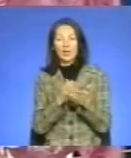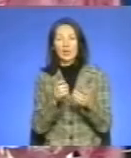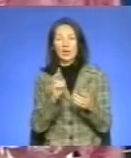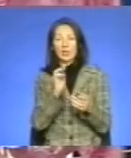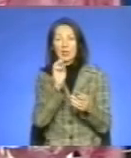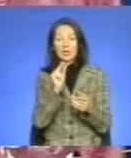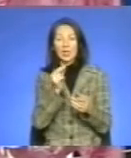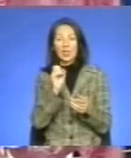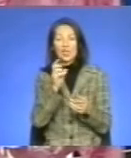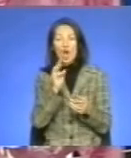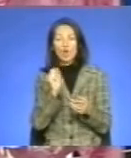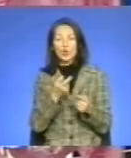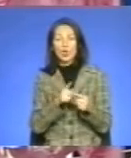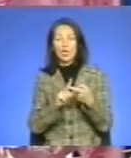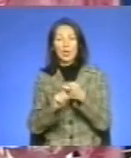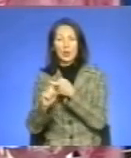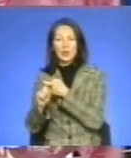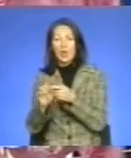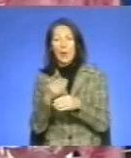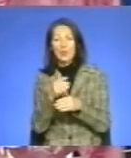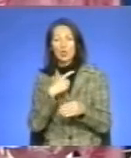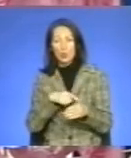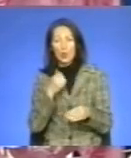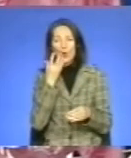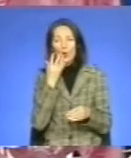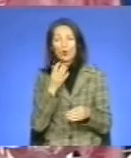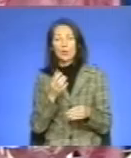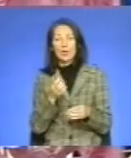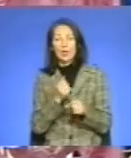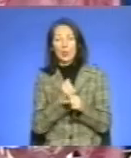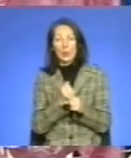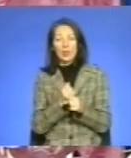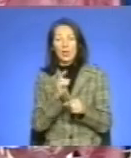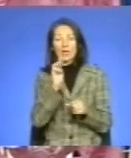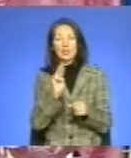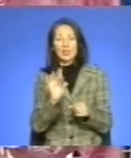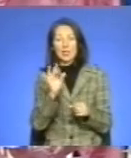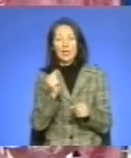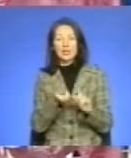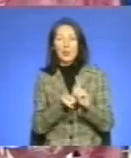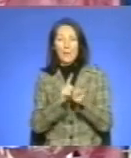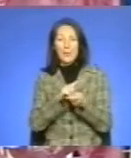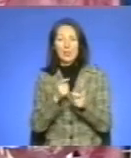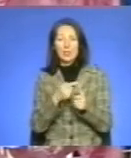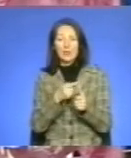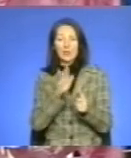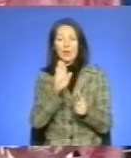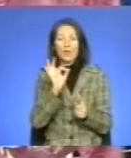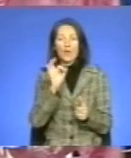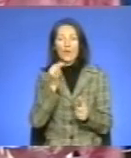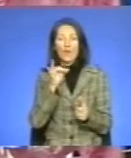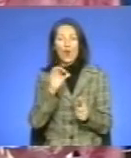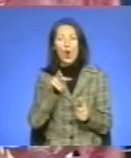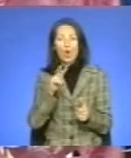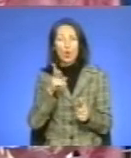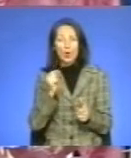і коли докласти механічні зусилля, шерсть перетворюється на войлок. І от якраз цю властиві шерсті я і